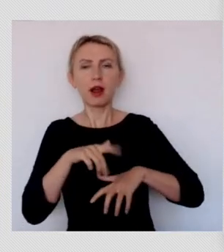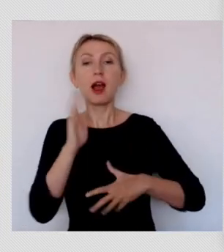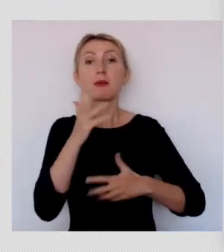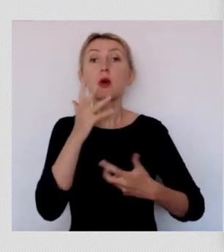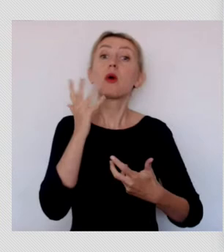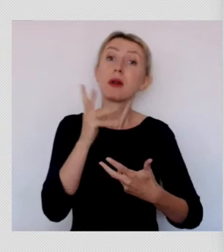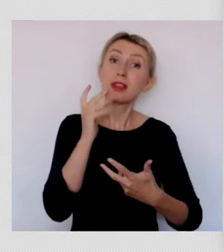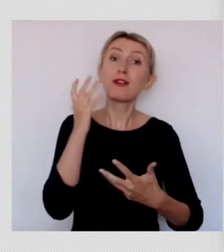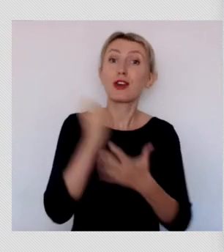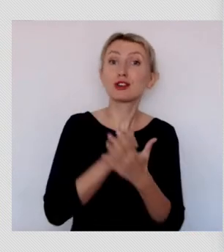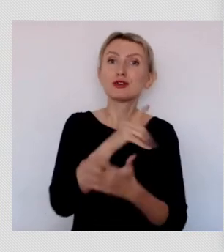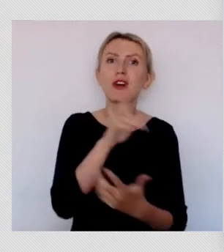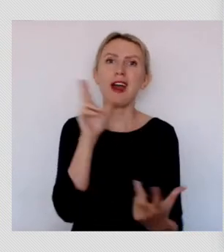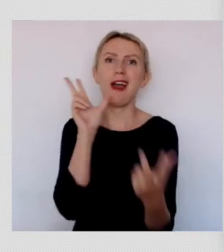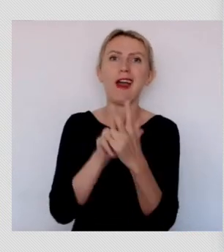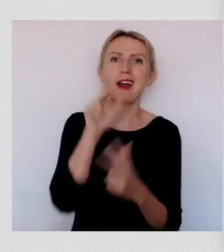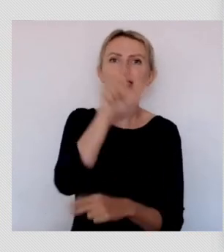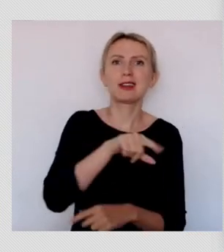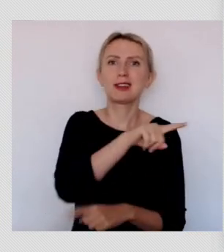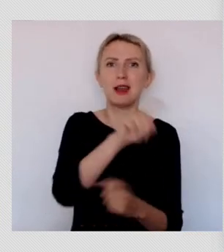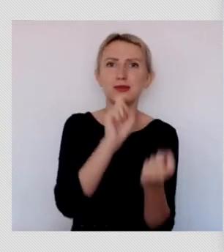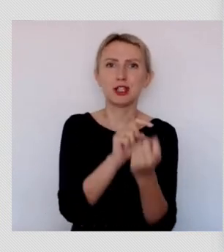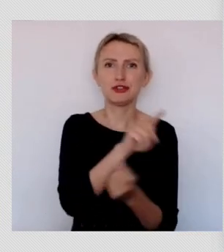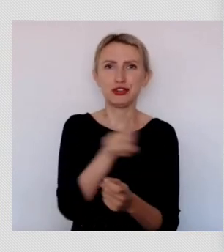na partie opozycyjne.